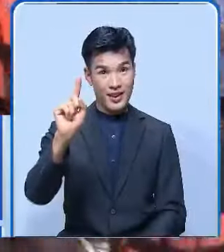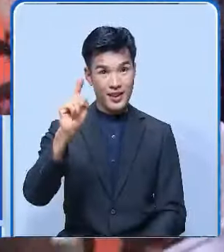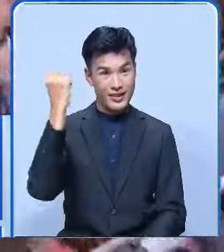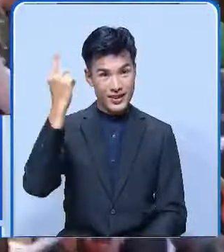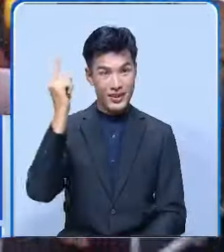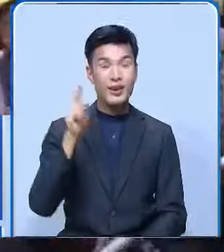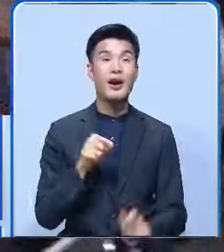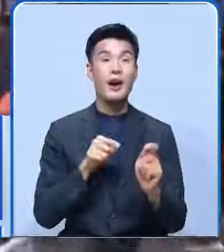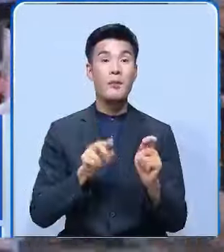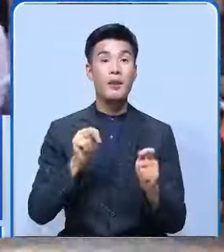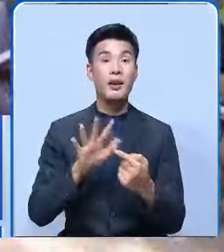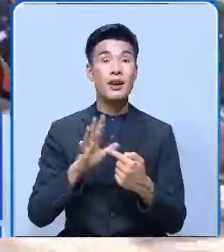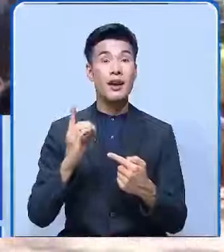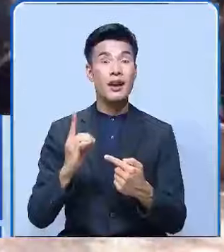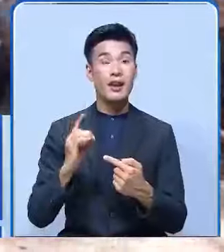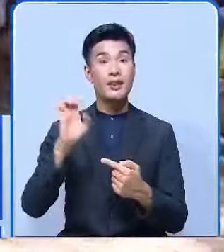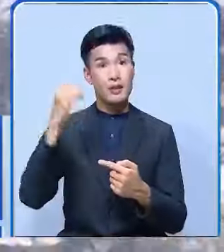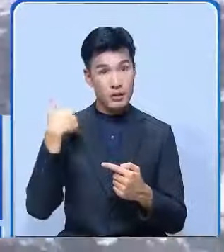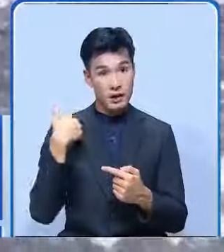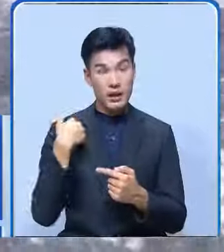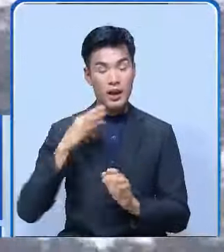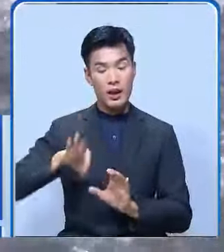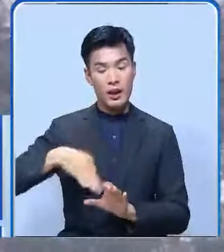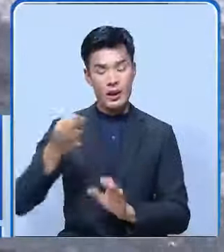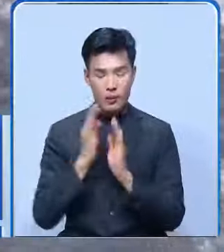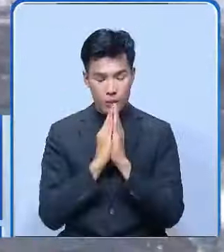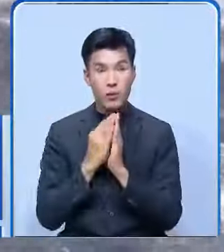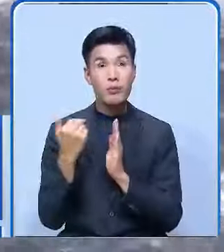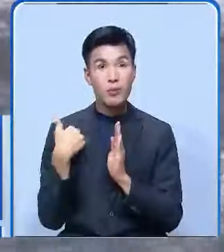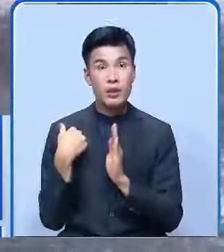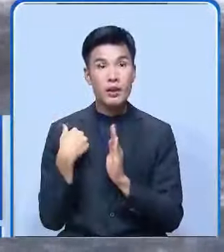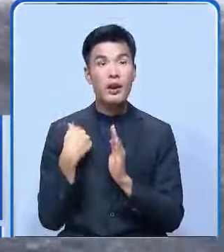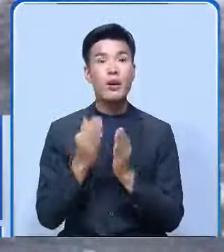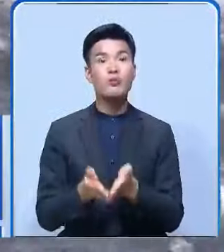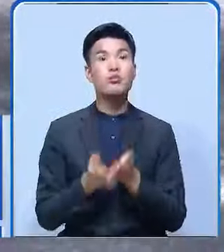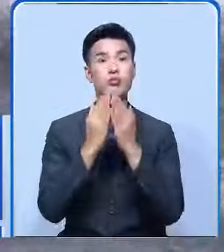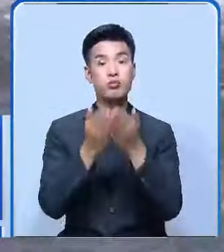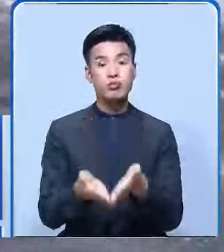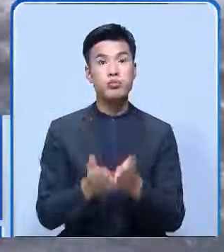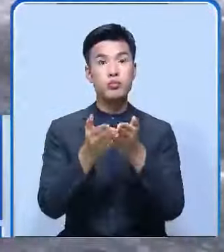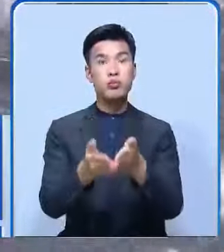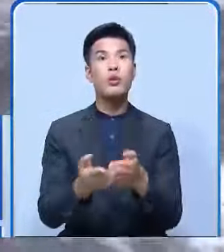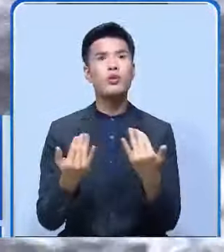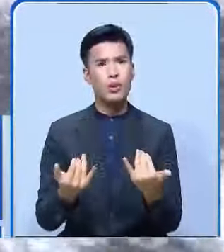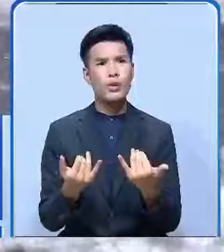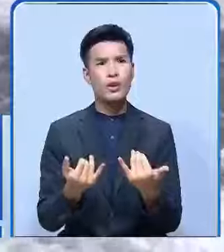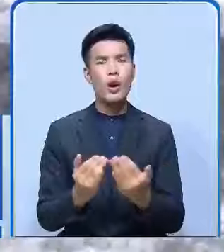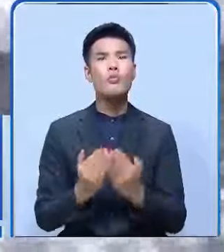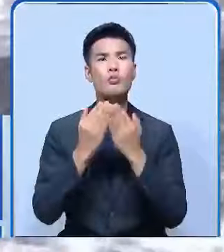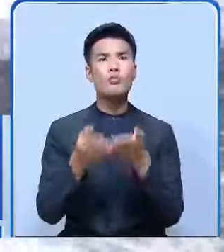นาดีด้วยนะคะมีสักการะวิหารกวนอิมอีทงเทียนไทแล้วก็ล่องแก่งหินเพิงเขาบอกว่าช่วงนี้